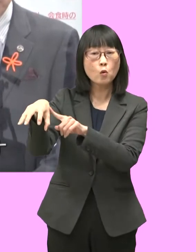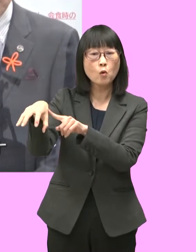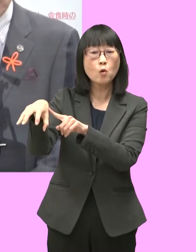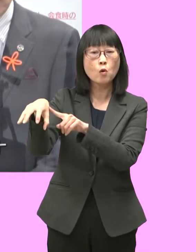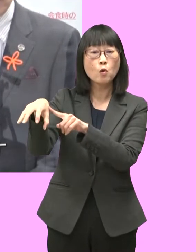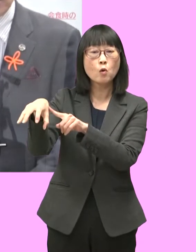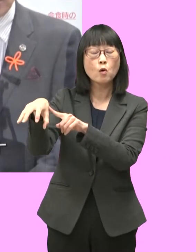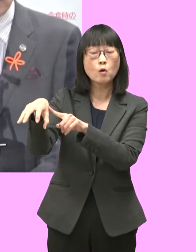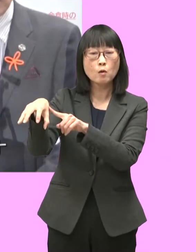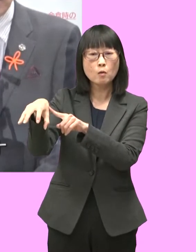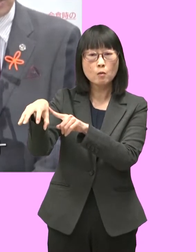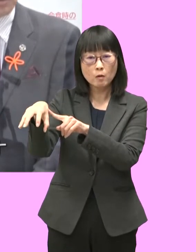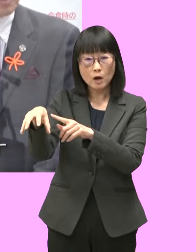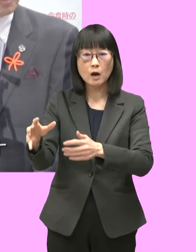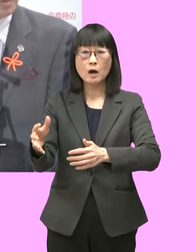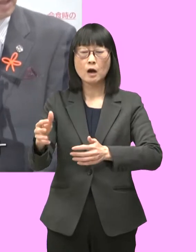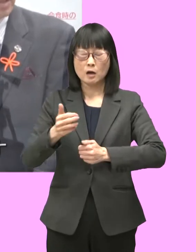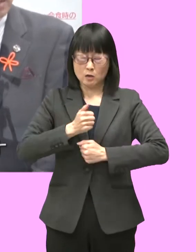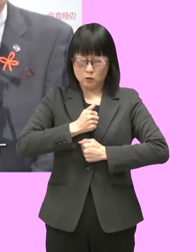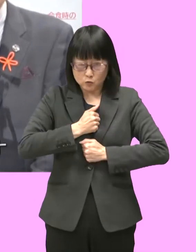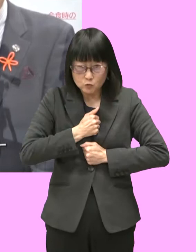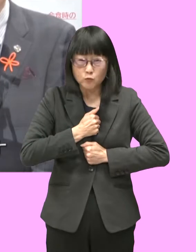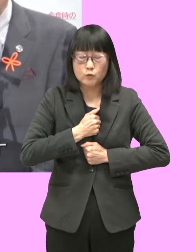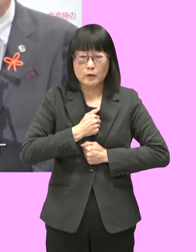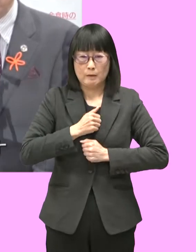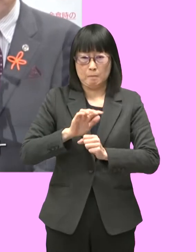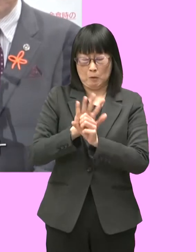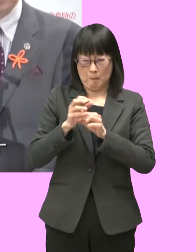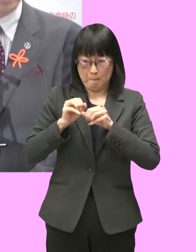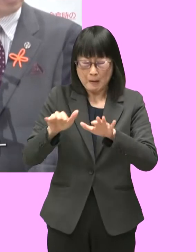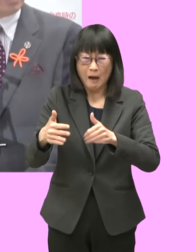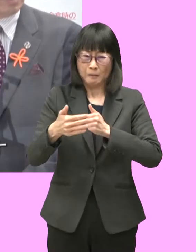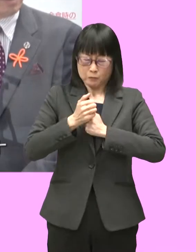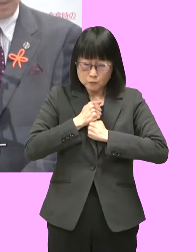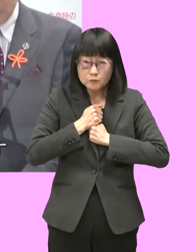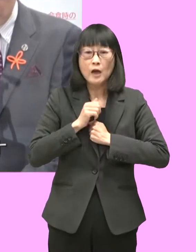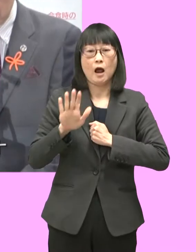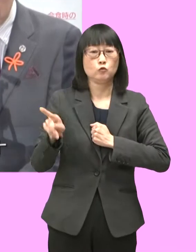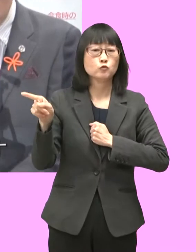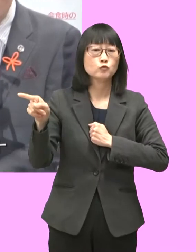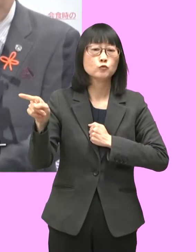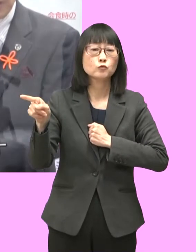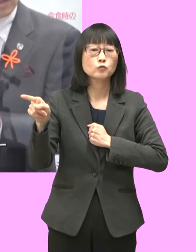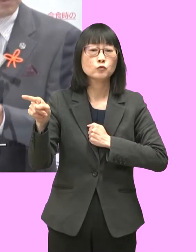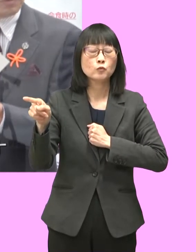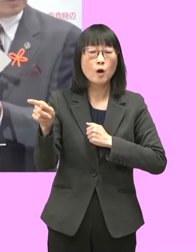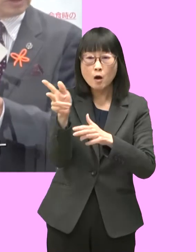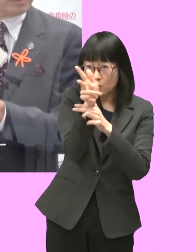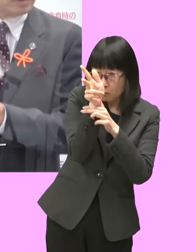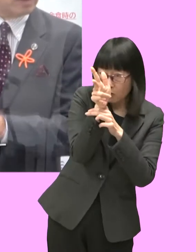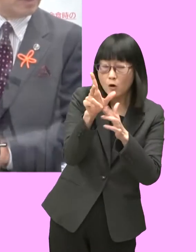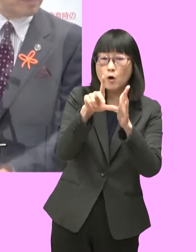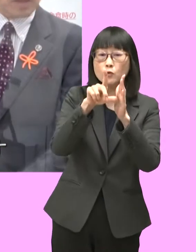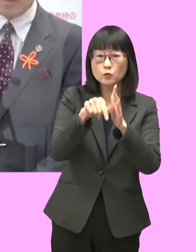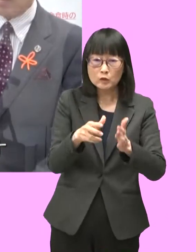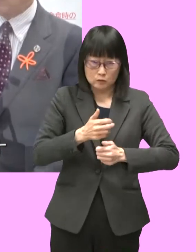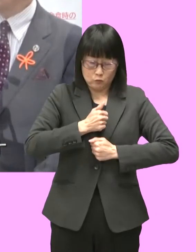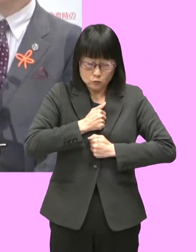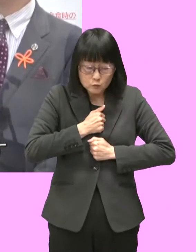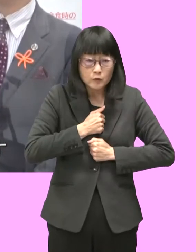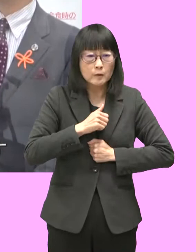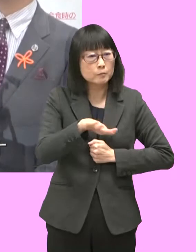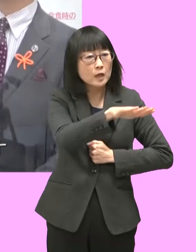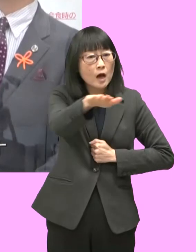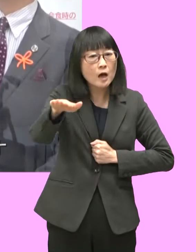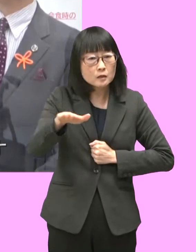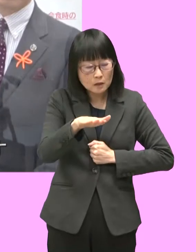感染防止にしっかりやっておりますので、皆様にもその対応をしていただかなきゃいけませんので、このこちらのですね